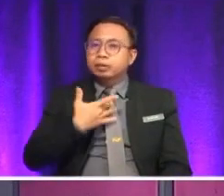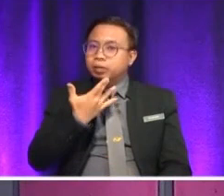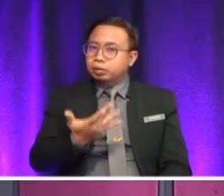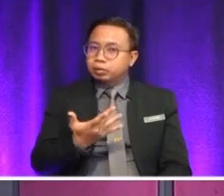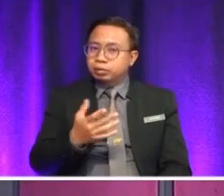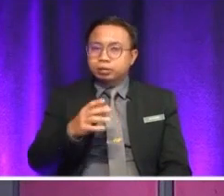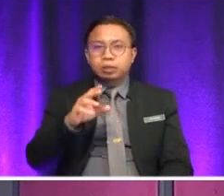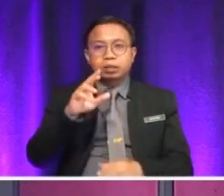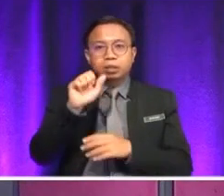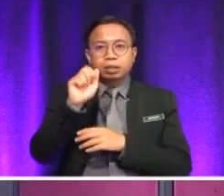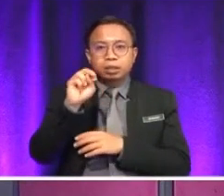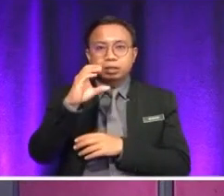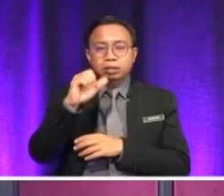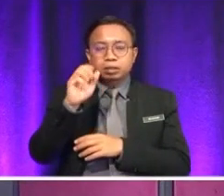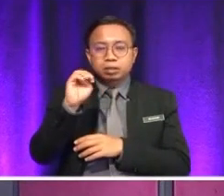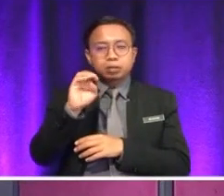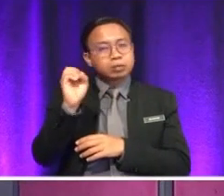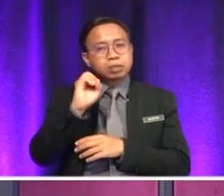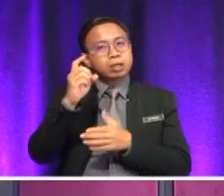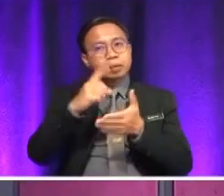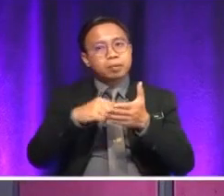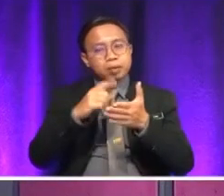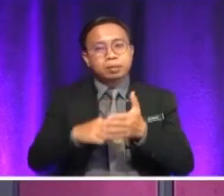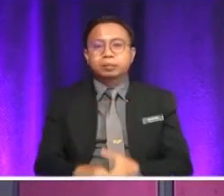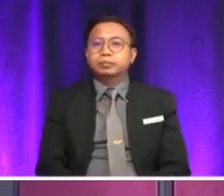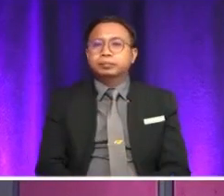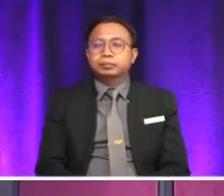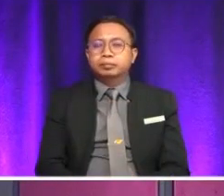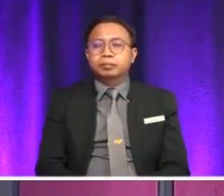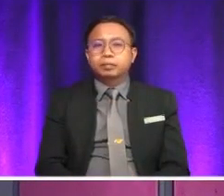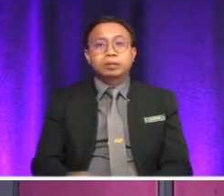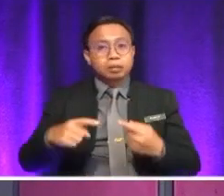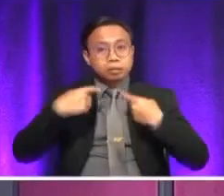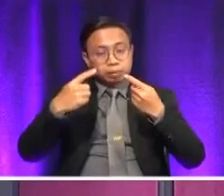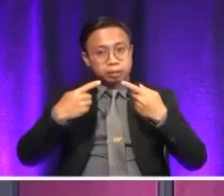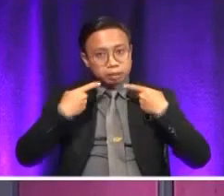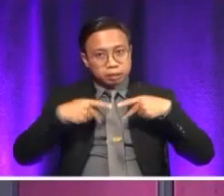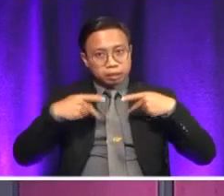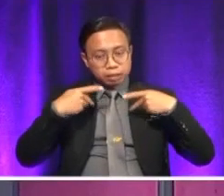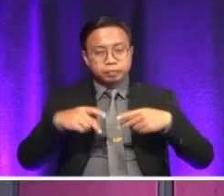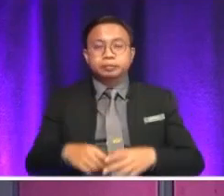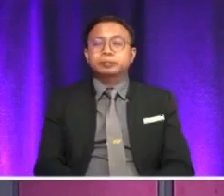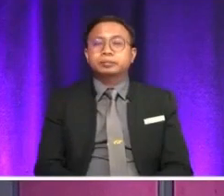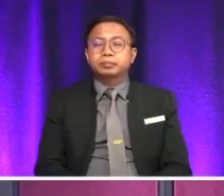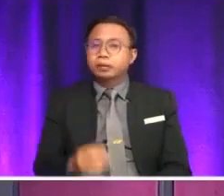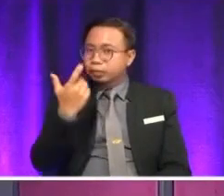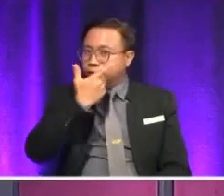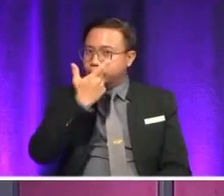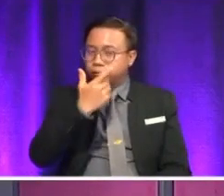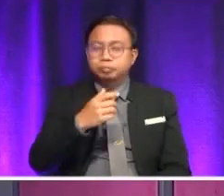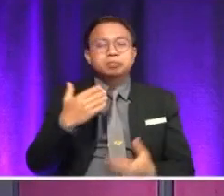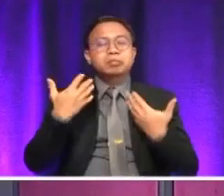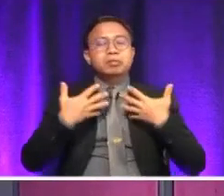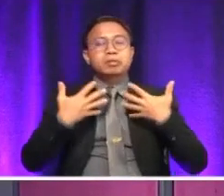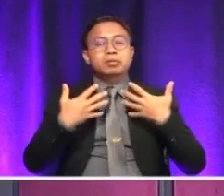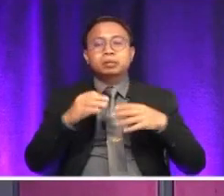terancam. Padahal tak ada apa-apa pun. Tak ada apa-apa pun kan. Dia cakap pergi kat kedai sekejap. Tak nak. Takut.